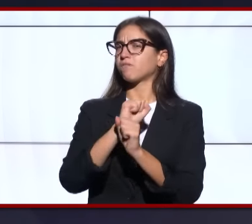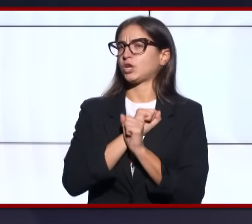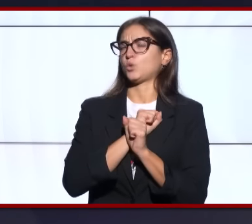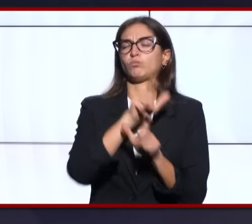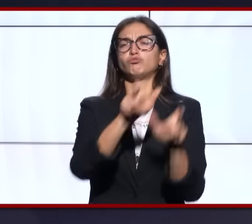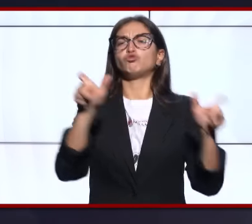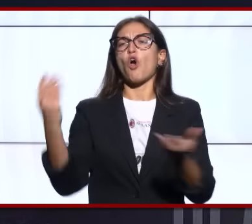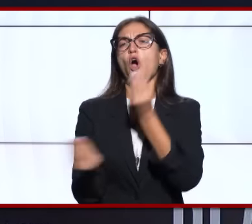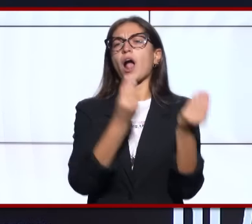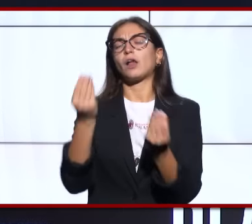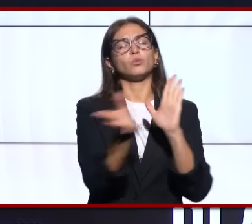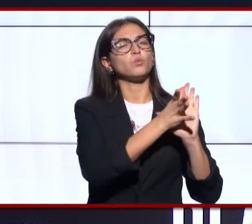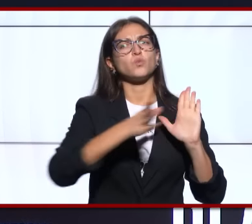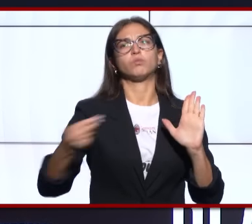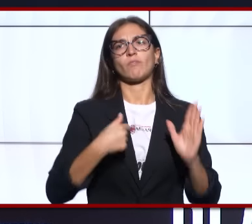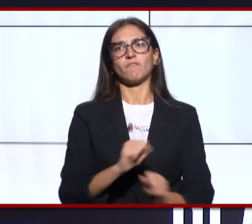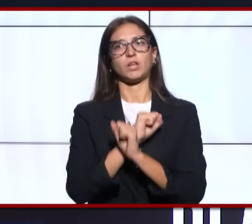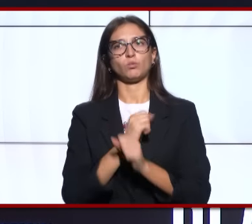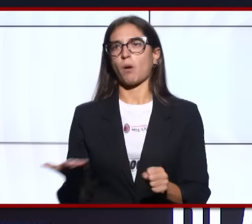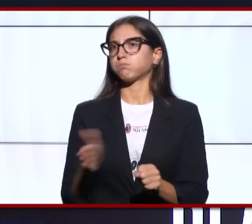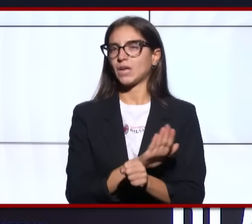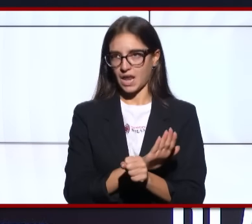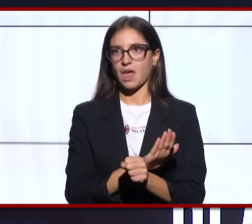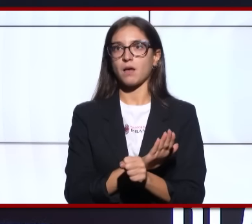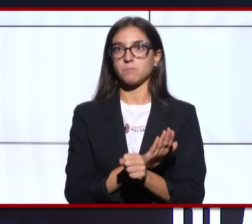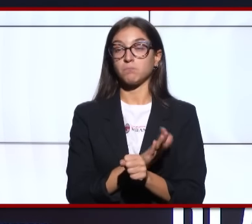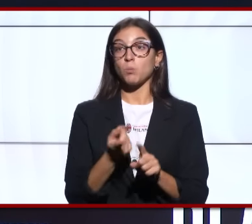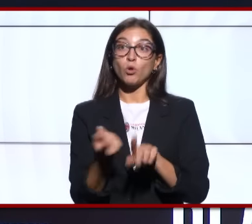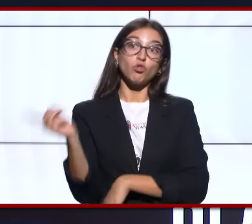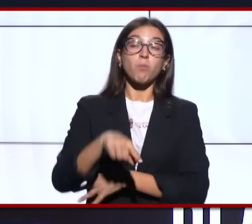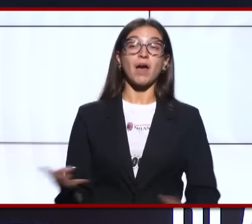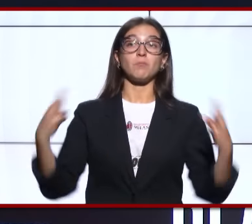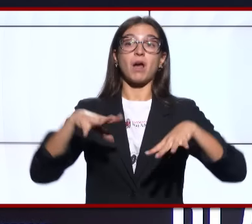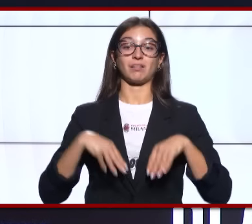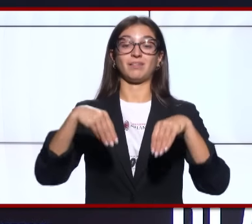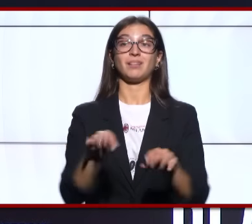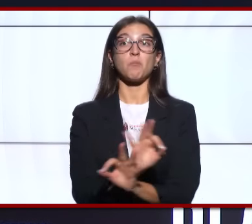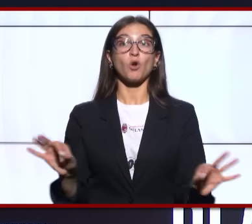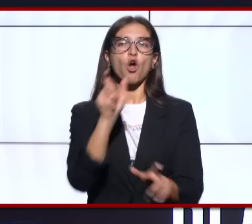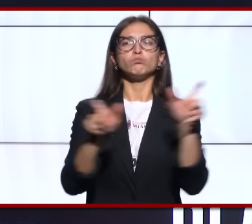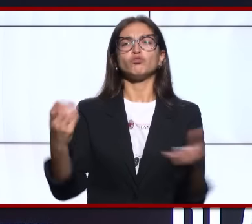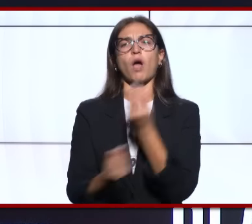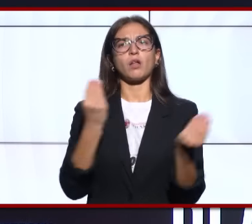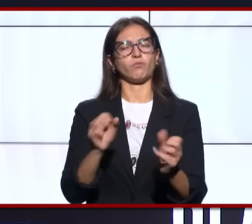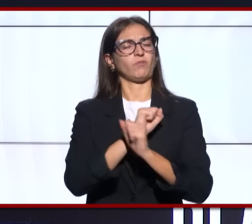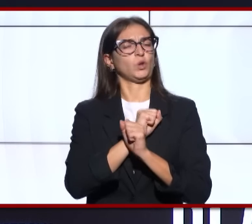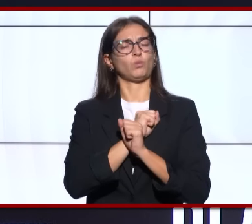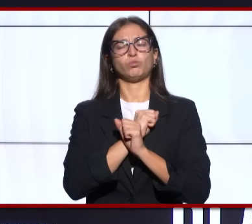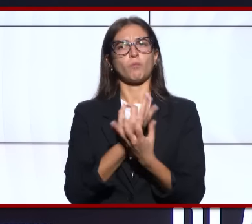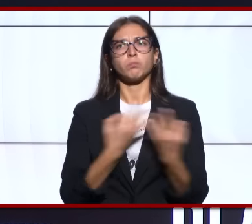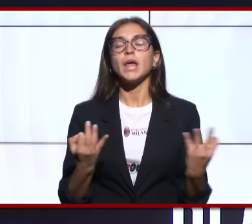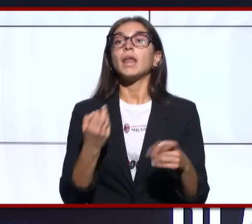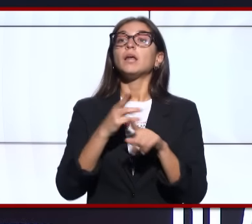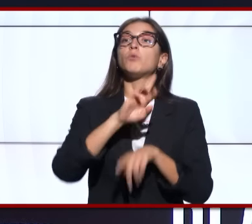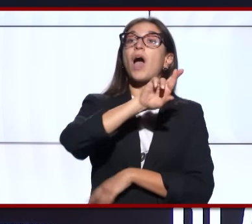i giocatori ho fiducia in giocatori che giocheranno domani nella posizione de de teu di